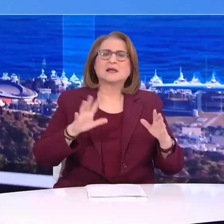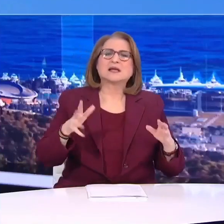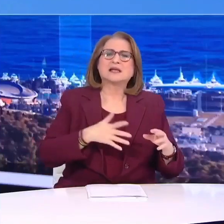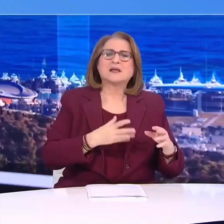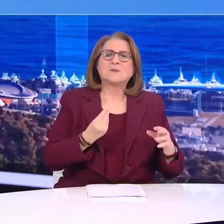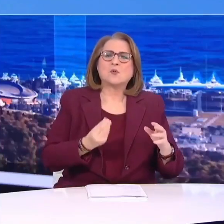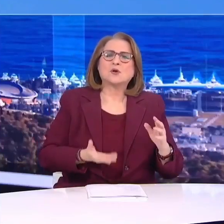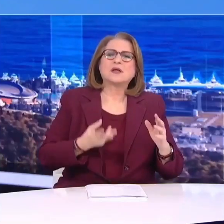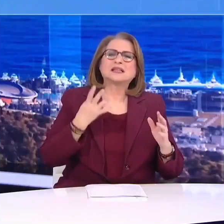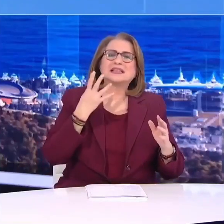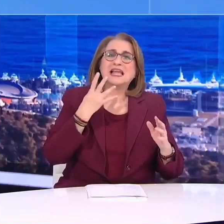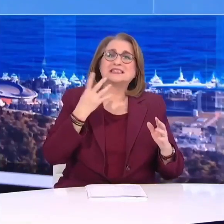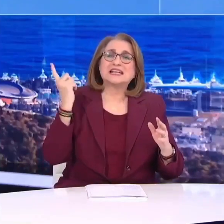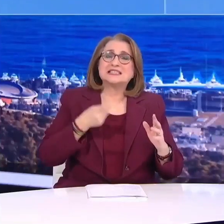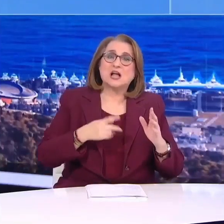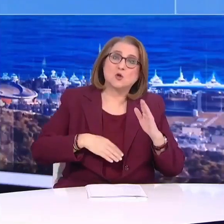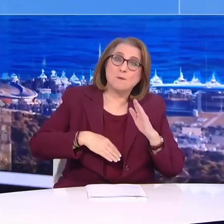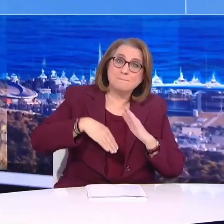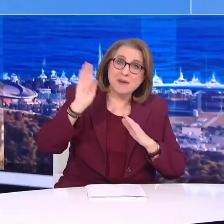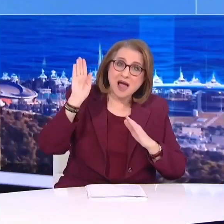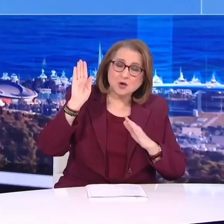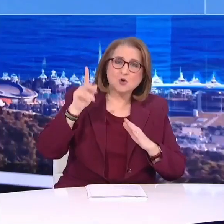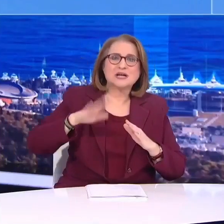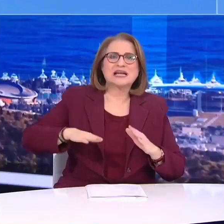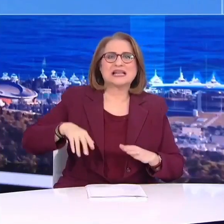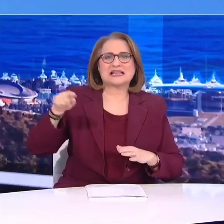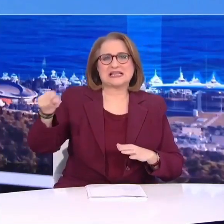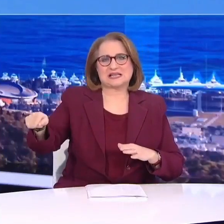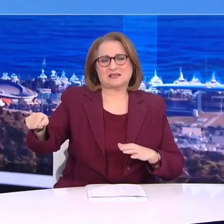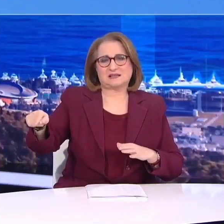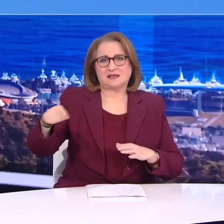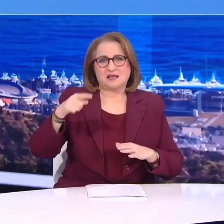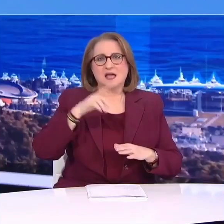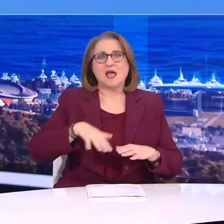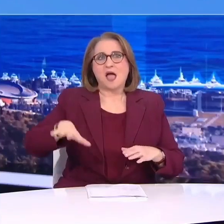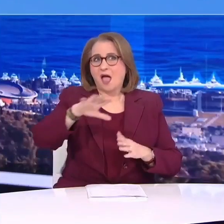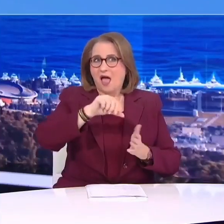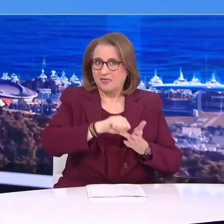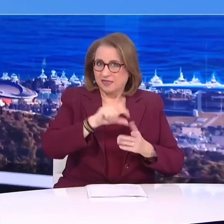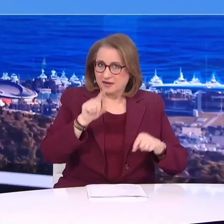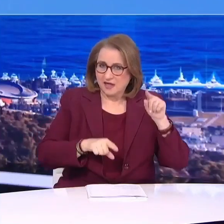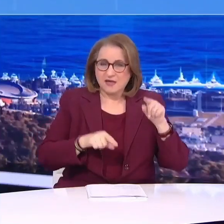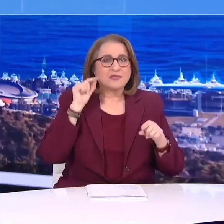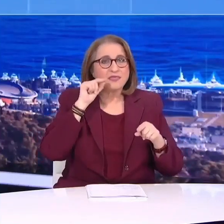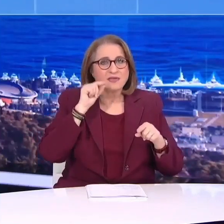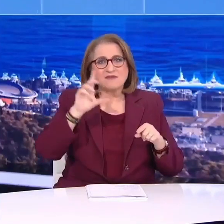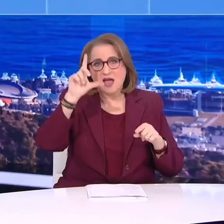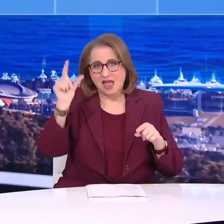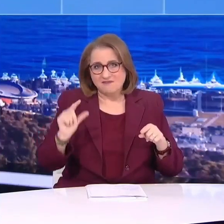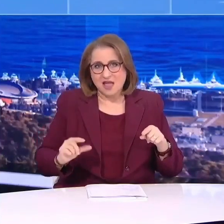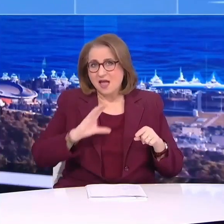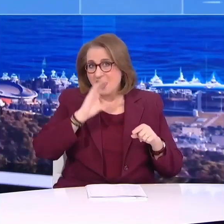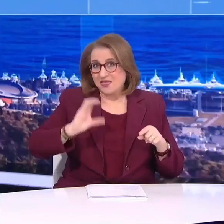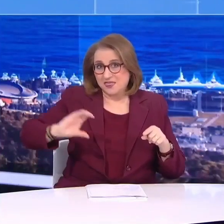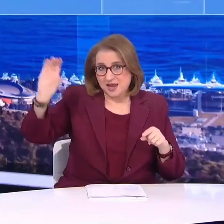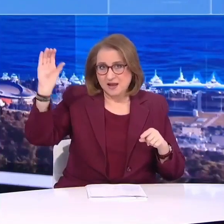ξέρετε για μας είναι ένα όριο, καταγράφεται στην Κρήτη, σε κάποιες περιοχές της Αθήνας, της Αττικής, στη Βιωτία, στην Εύβοια, στη Θράκη, καθώς και σε